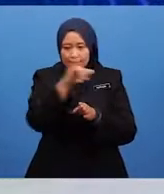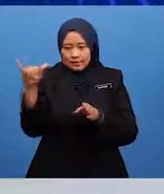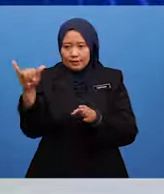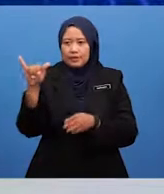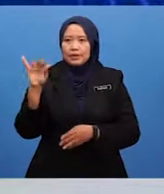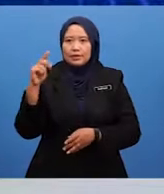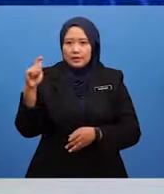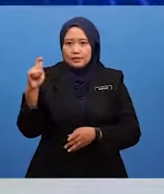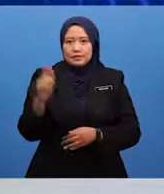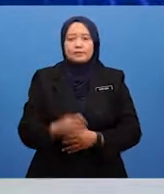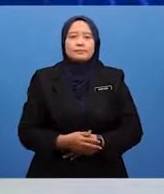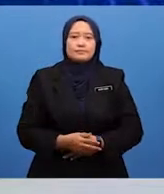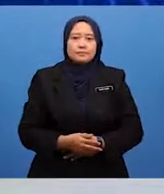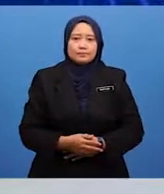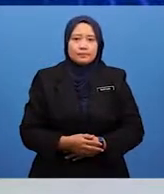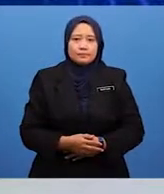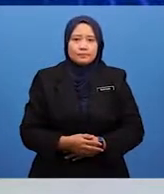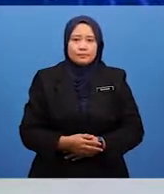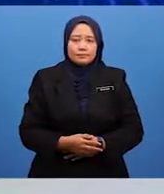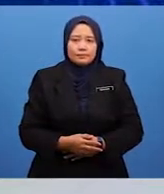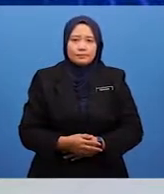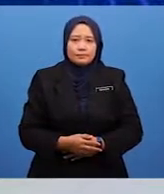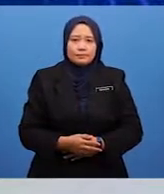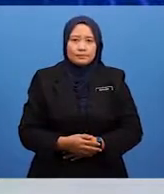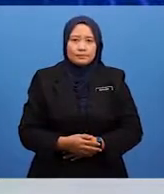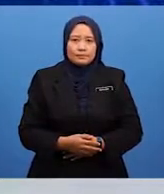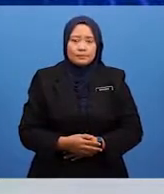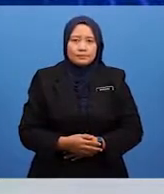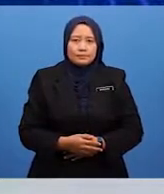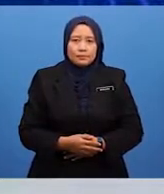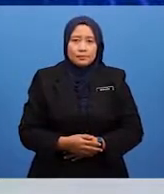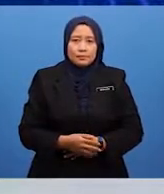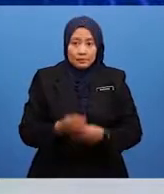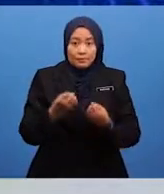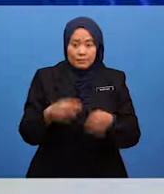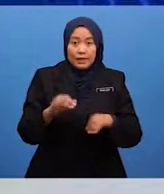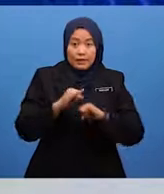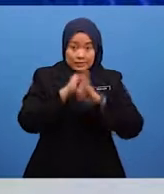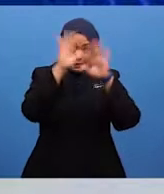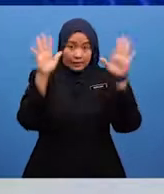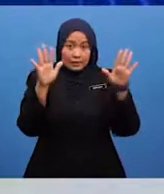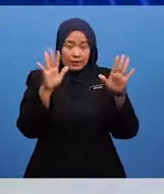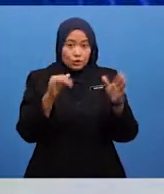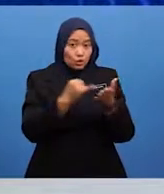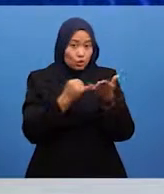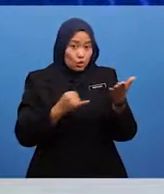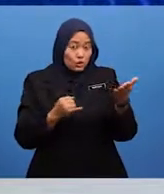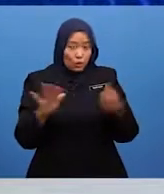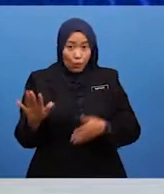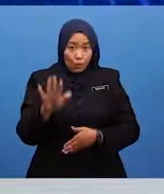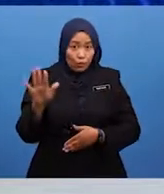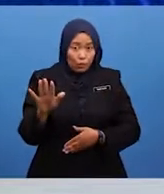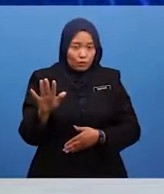dimaksud kain dengan lukisan tentang lain ataupun curling Baiklah para pelajar sudah jelas tentang lukisannya ujuran